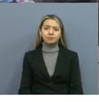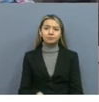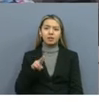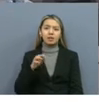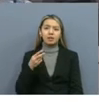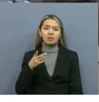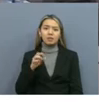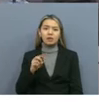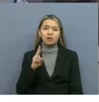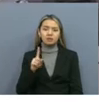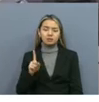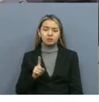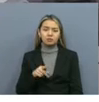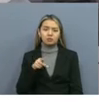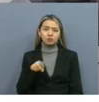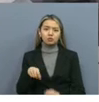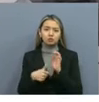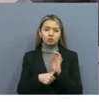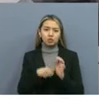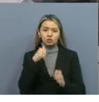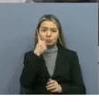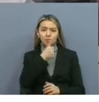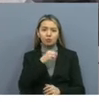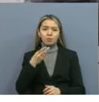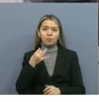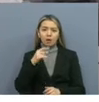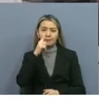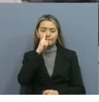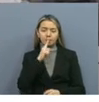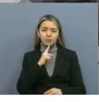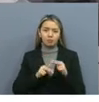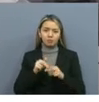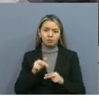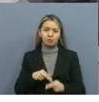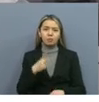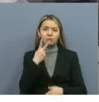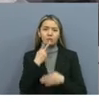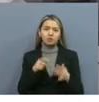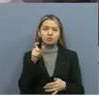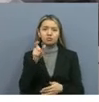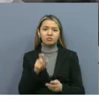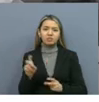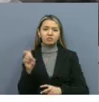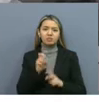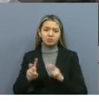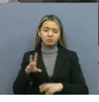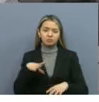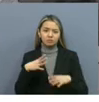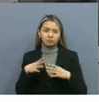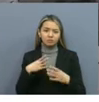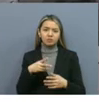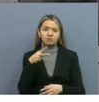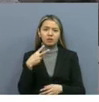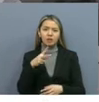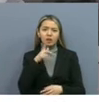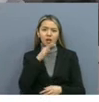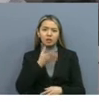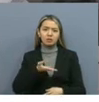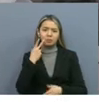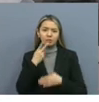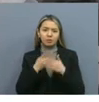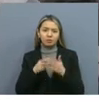кезет еріктілер қозғалысы 2016 жылдың мамыр айында құрылды. Біз жоғалған адамдарды іздеумен айналысамыз. Мәселен, 20 жыл бұрын жоғалған